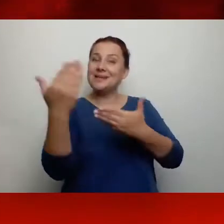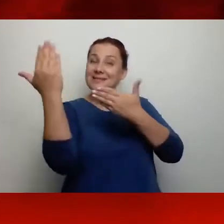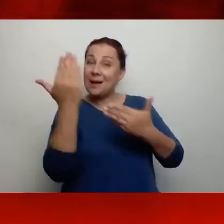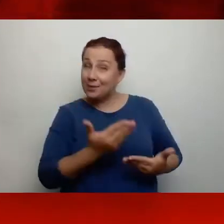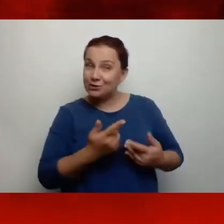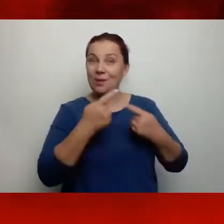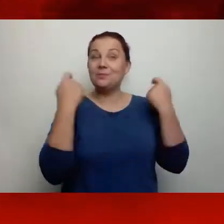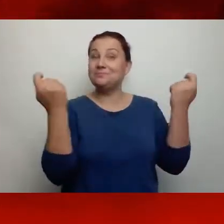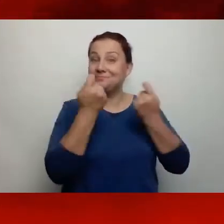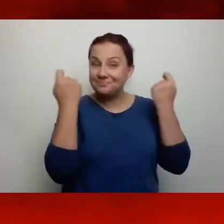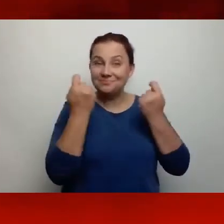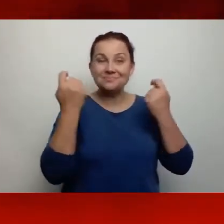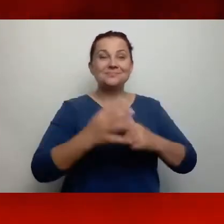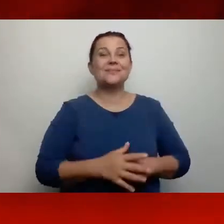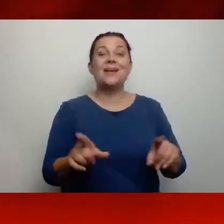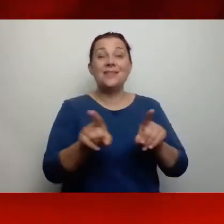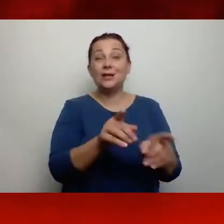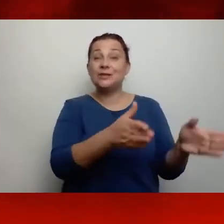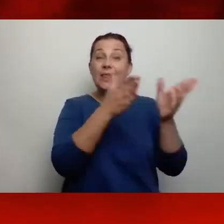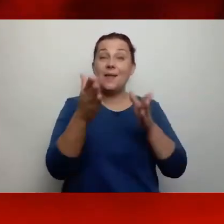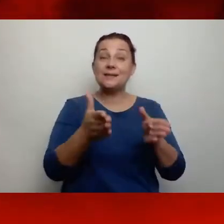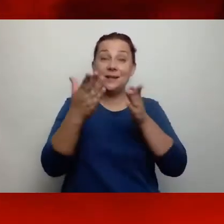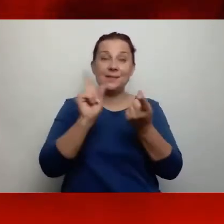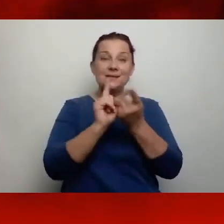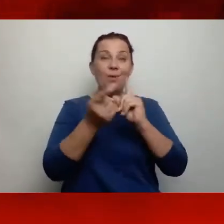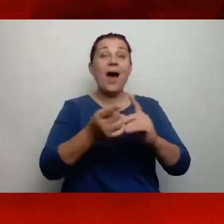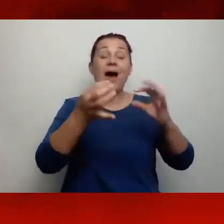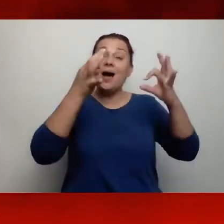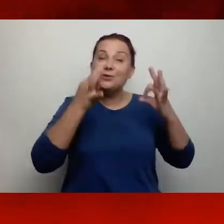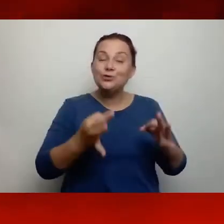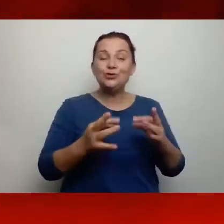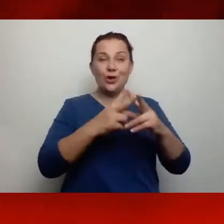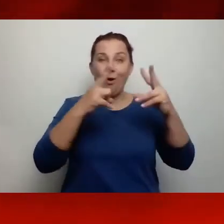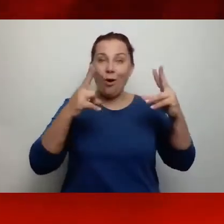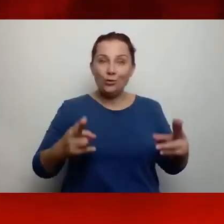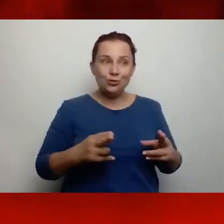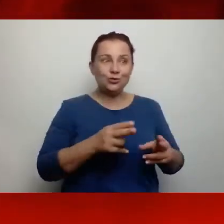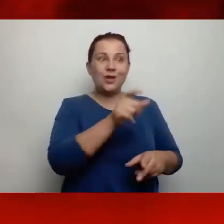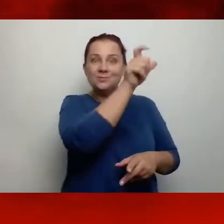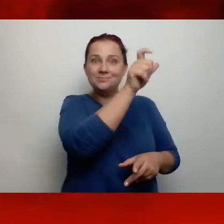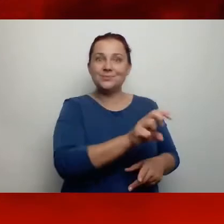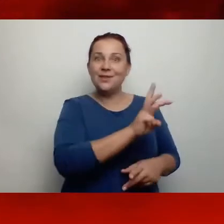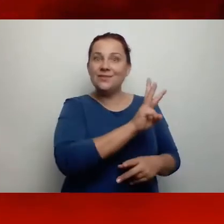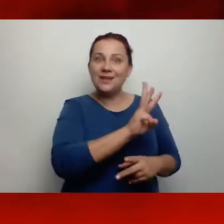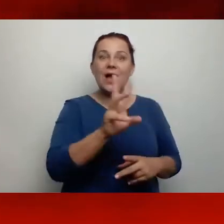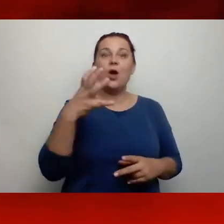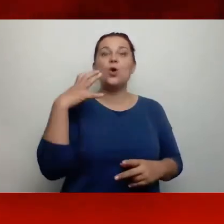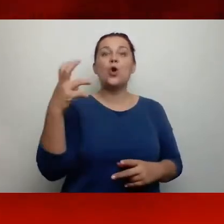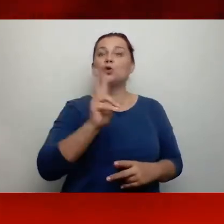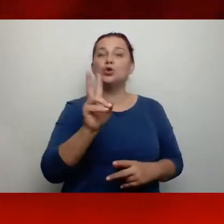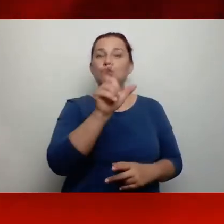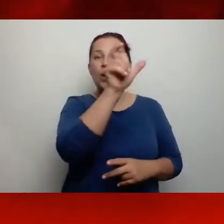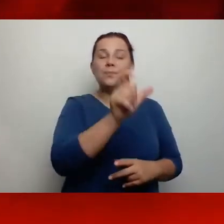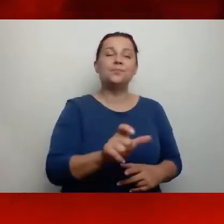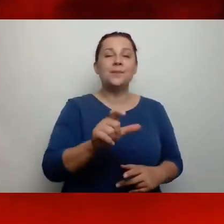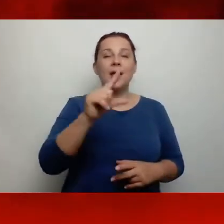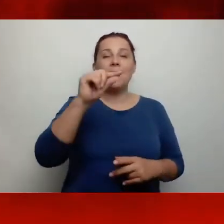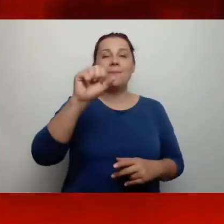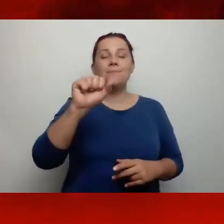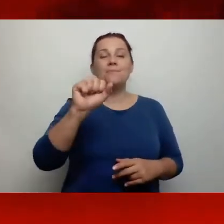do przyszłych audycji. Tymczasem w dzisiejszej poświęconej Witkacemu gościć będziemy panią Justynę